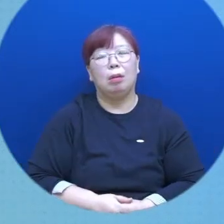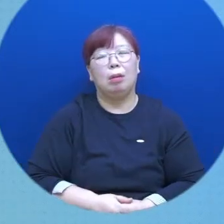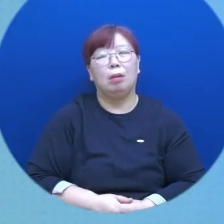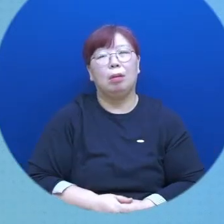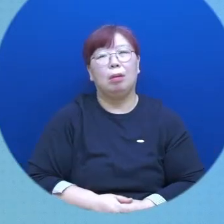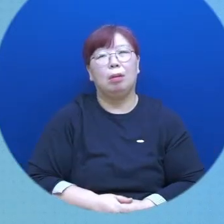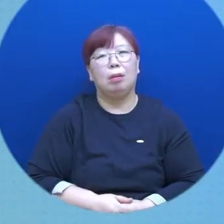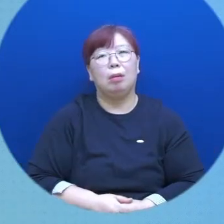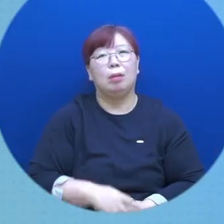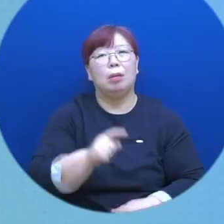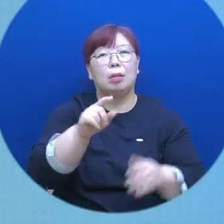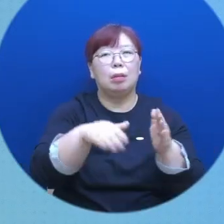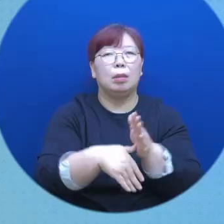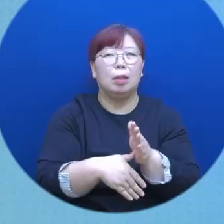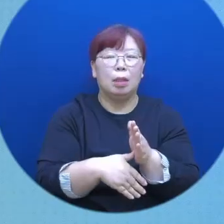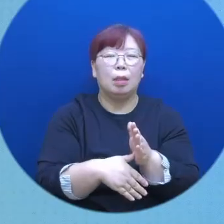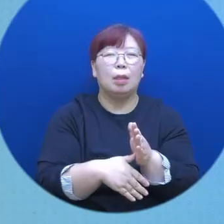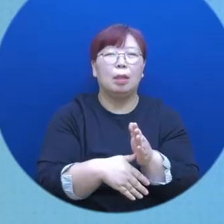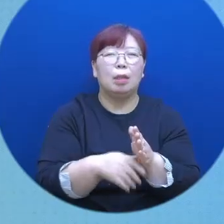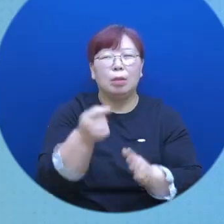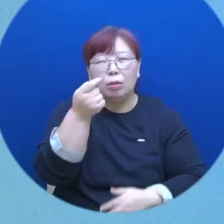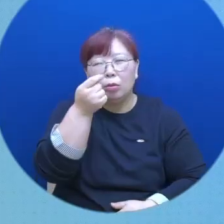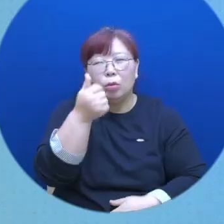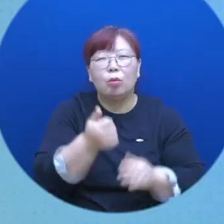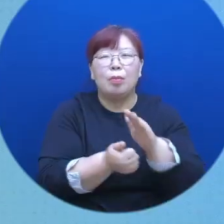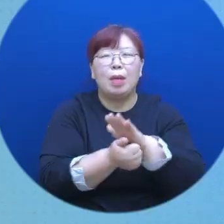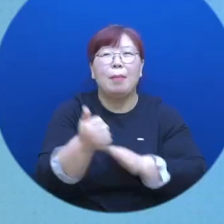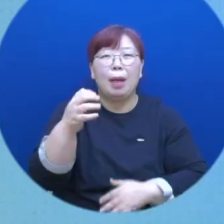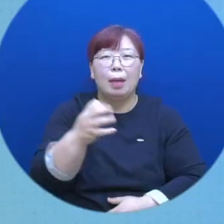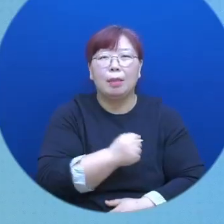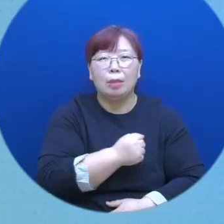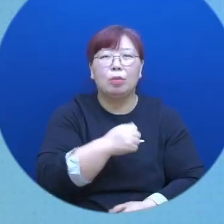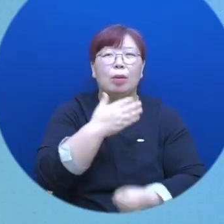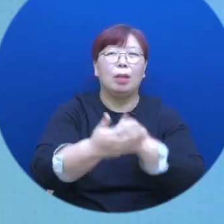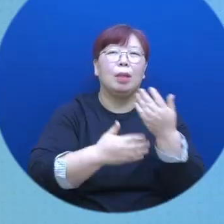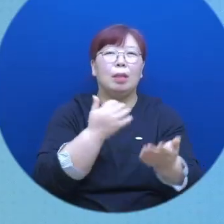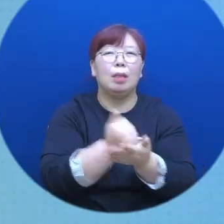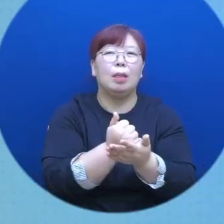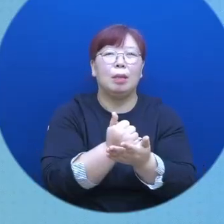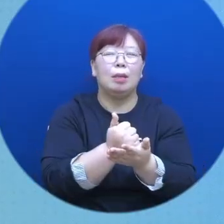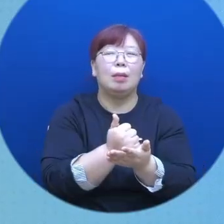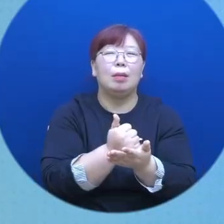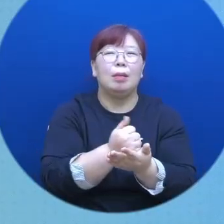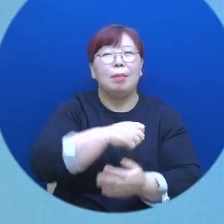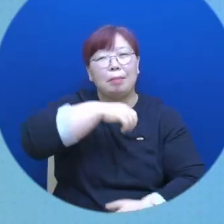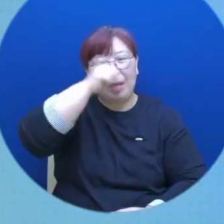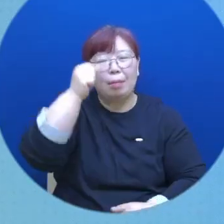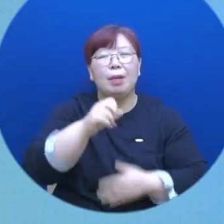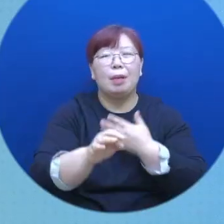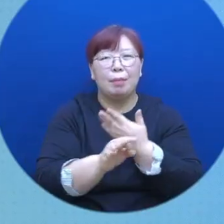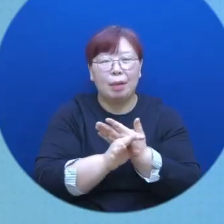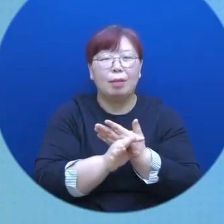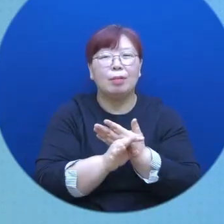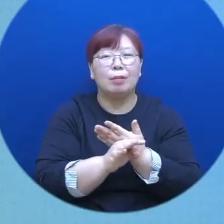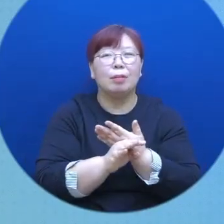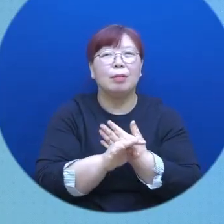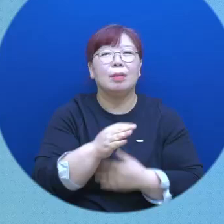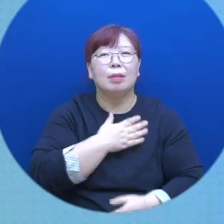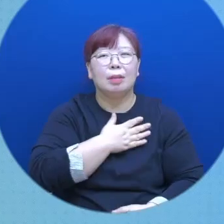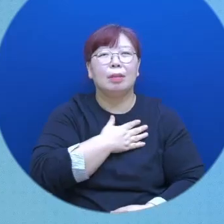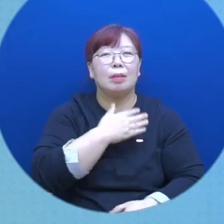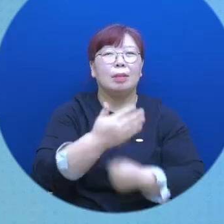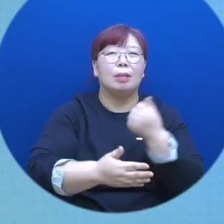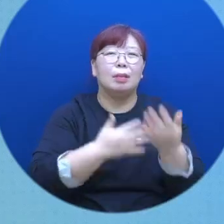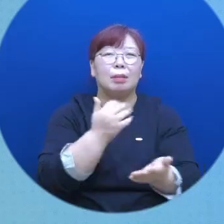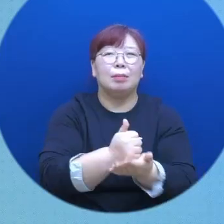그때 한 가닥 희망을 가지고 하나님 붙여주면, 교회 안 다녔는데 붙여주면 내가 하나님 있는